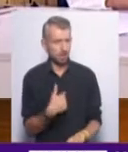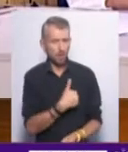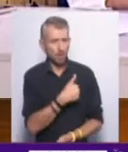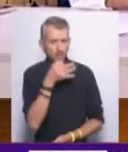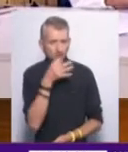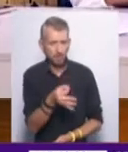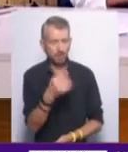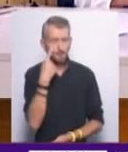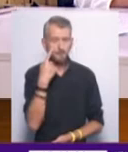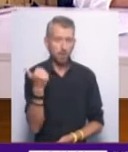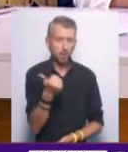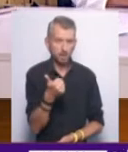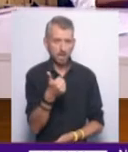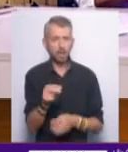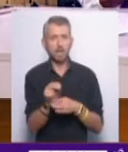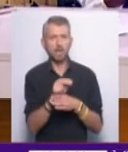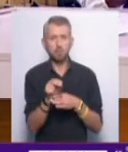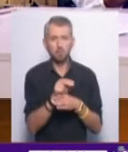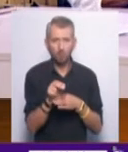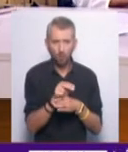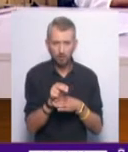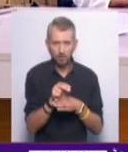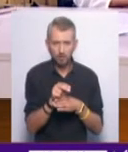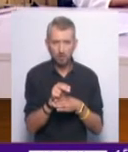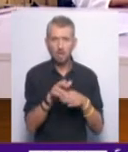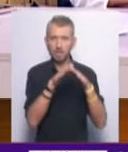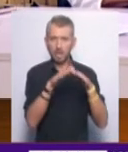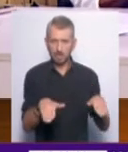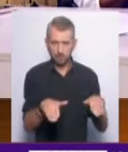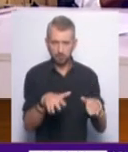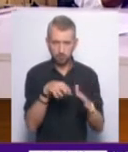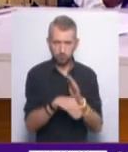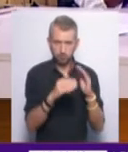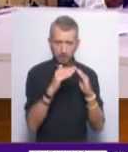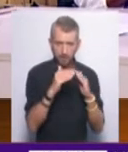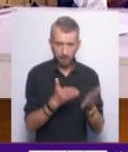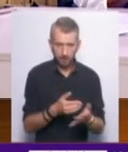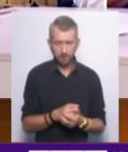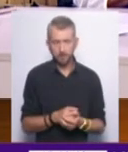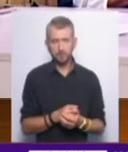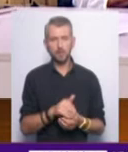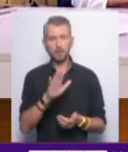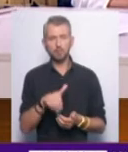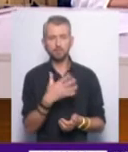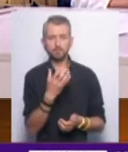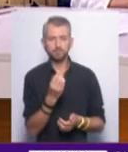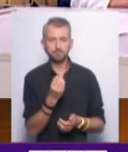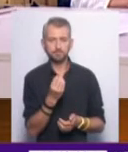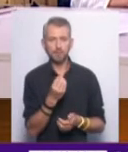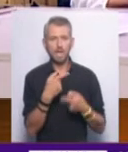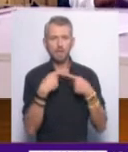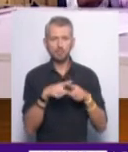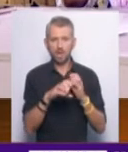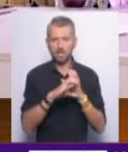в пріоритеті ремонт капітальний – це дахів в будинках, далі це інженерні